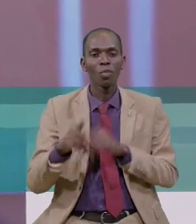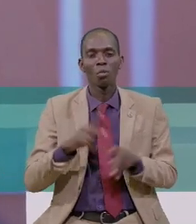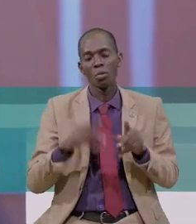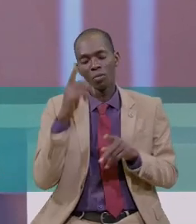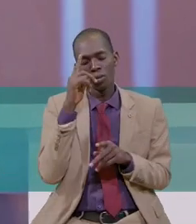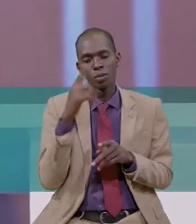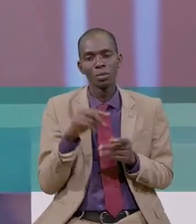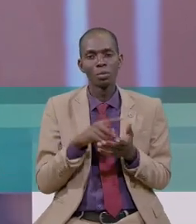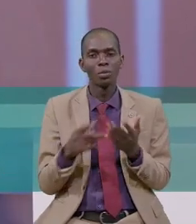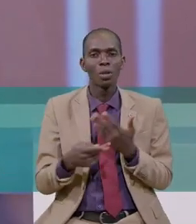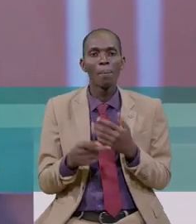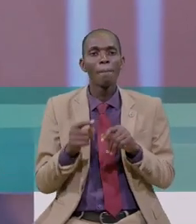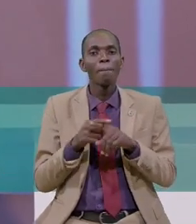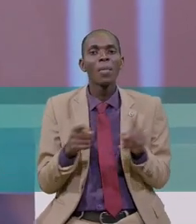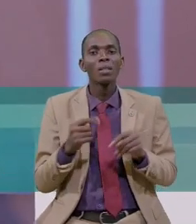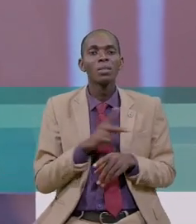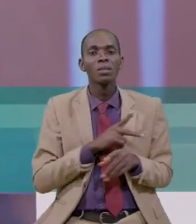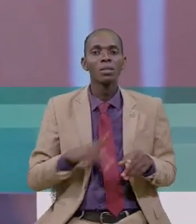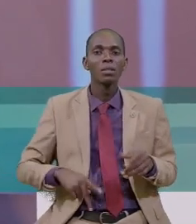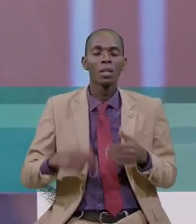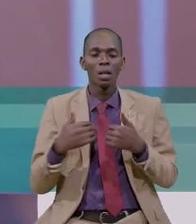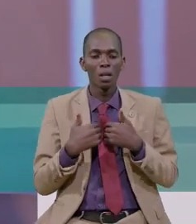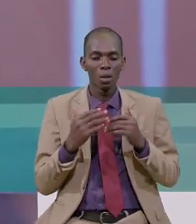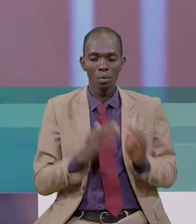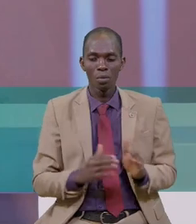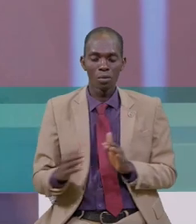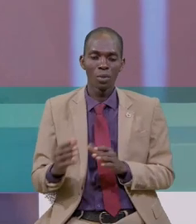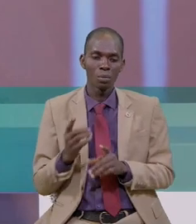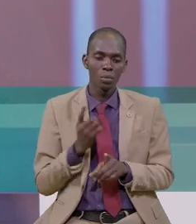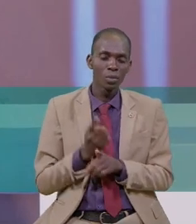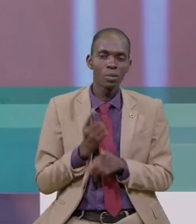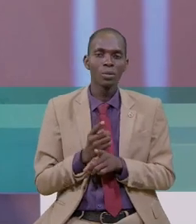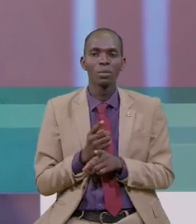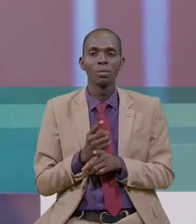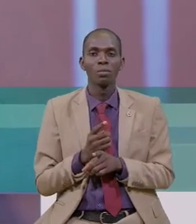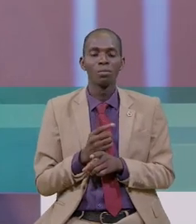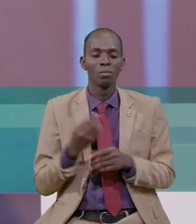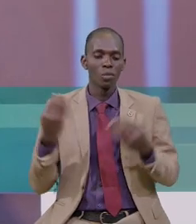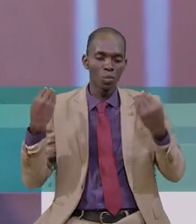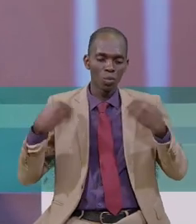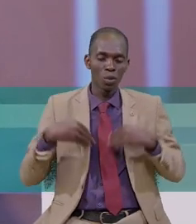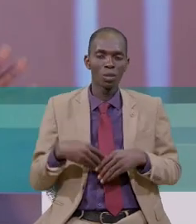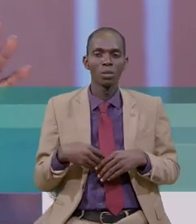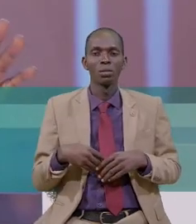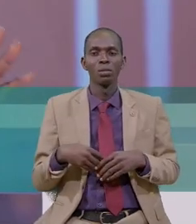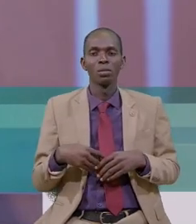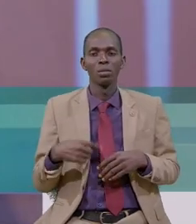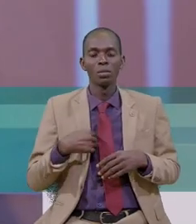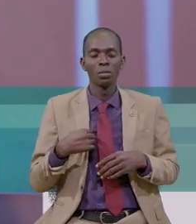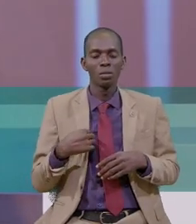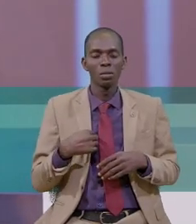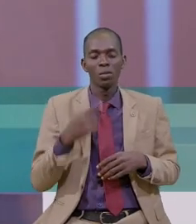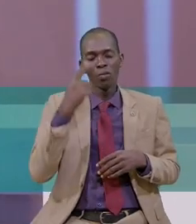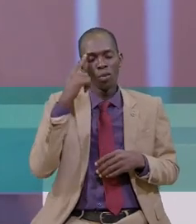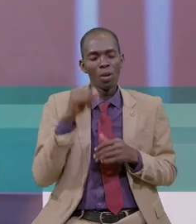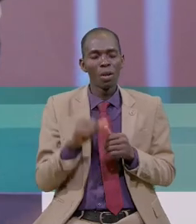Mais le roi avait préparé un uniforme approprié pour